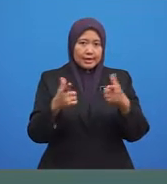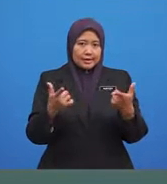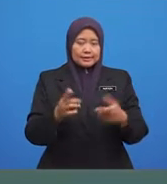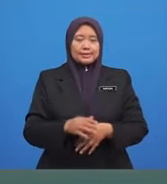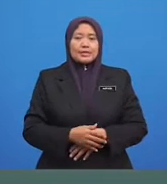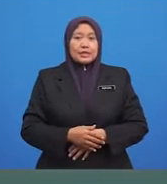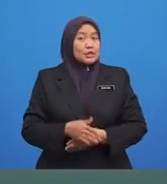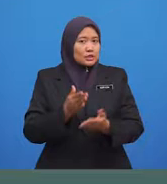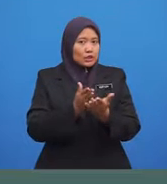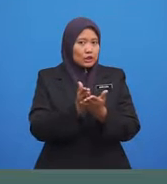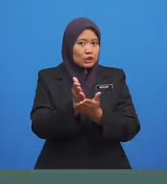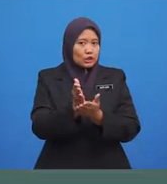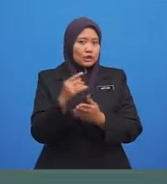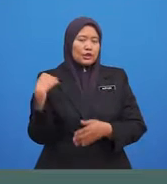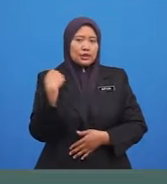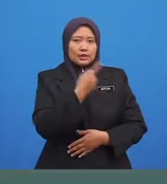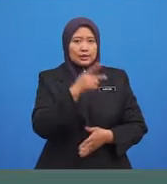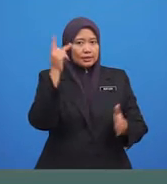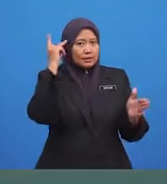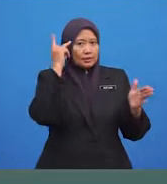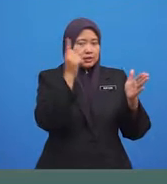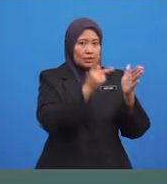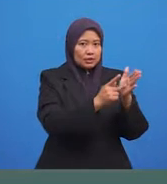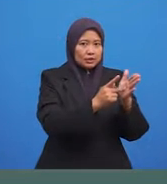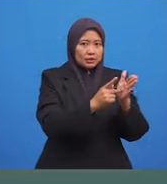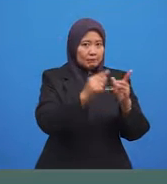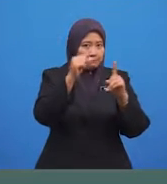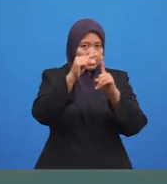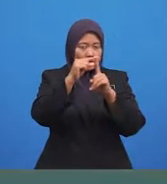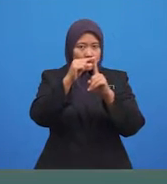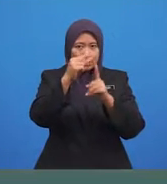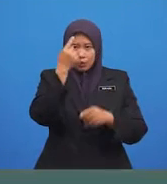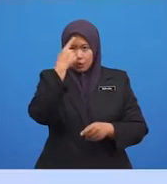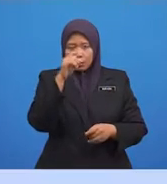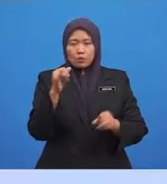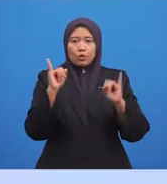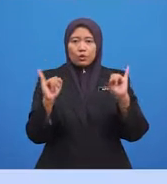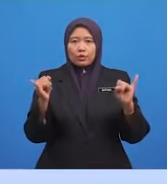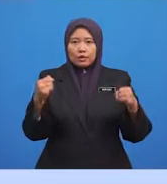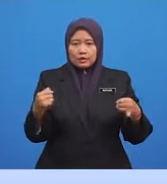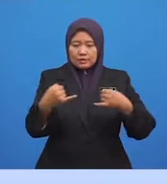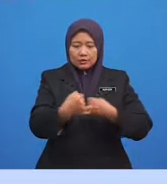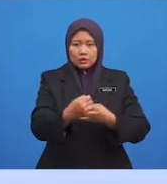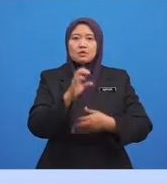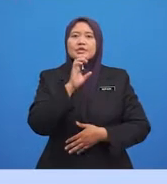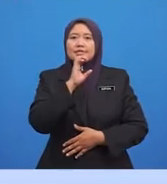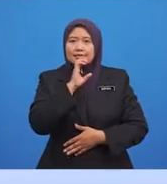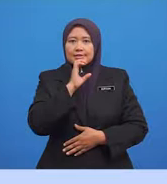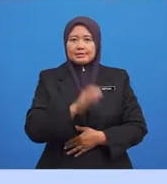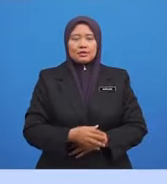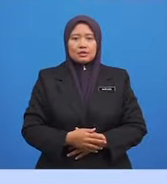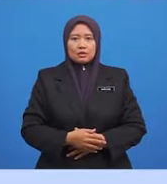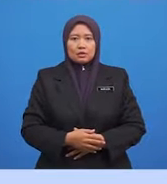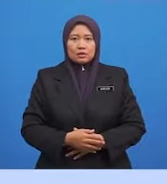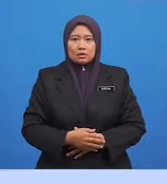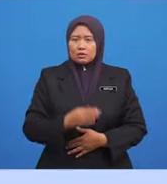Seterusnya, mari kita kenali istilah yang bersesuaian dengan isi padu cecair. Berdasarkan paparan